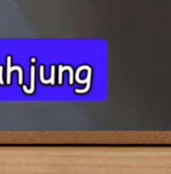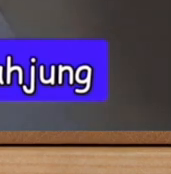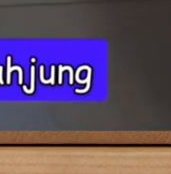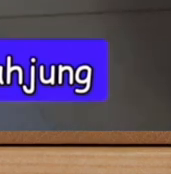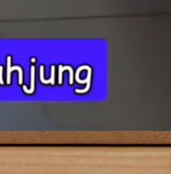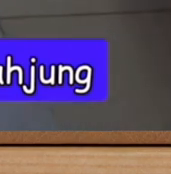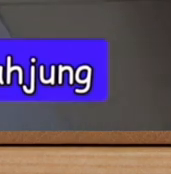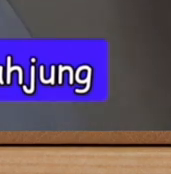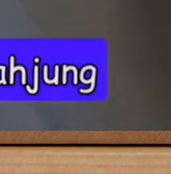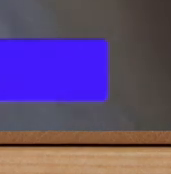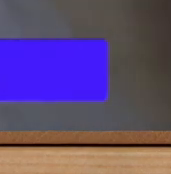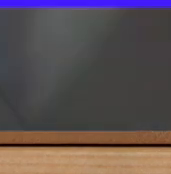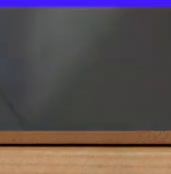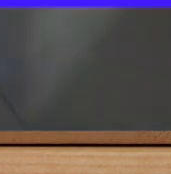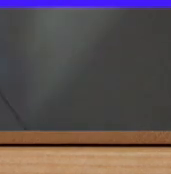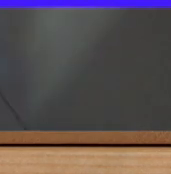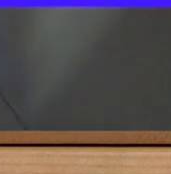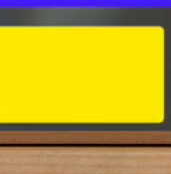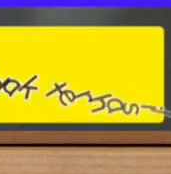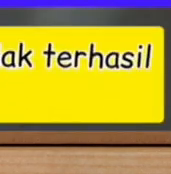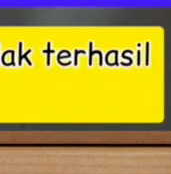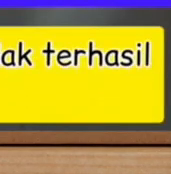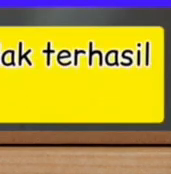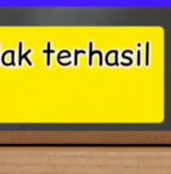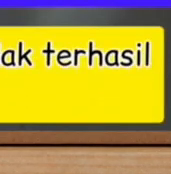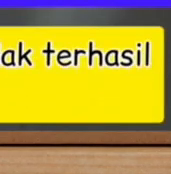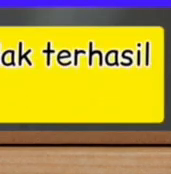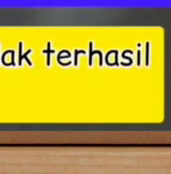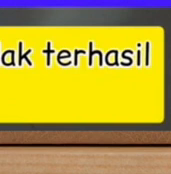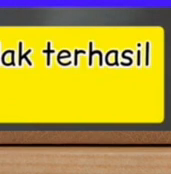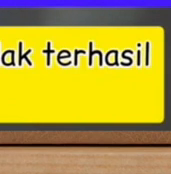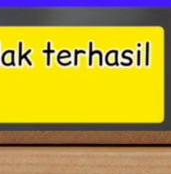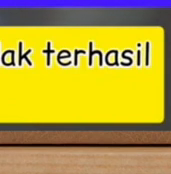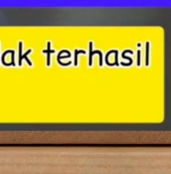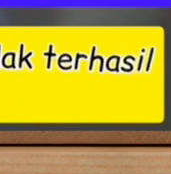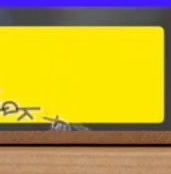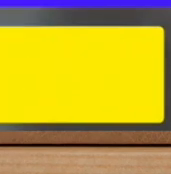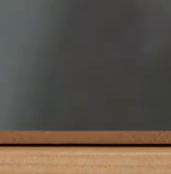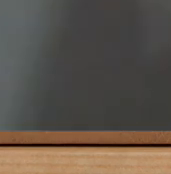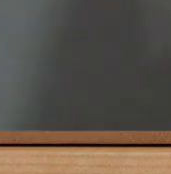Thank you.